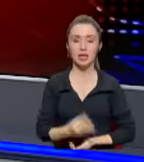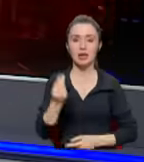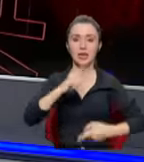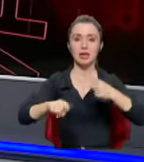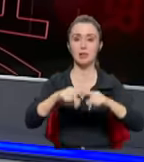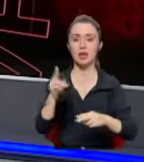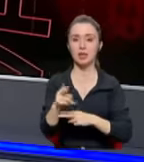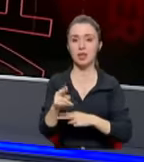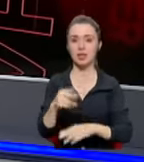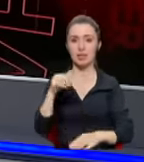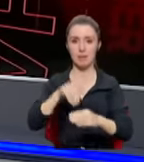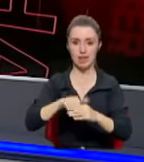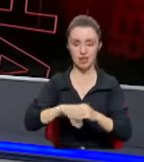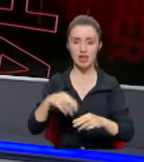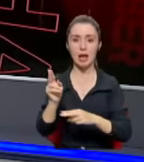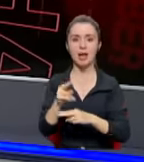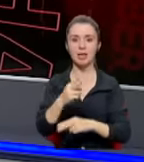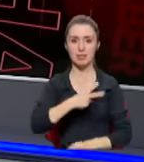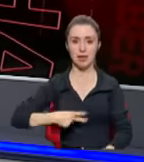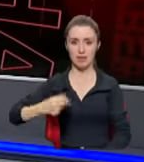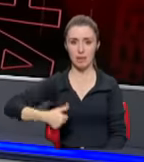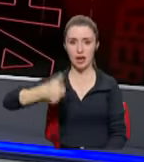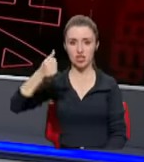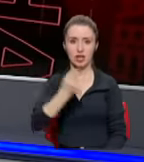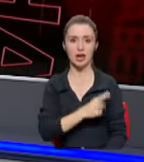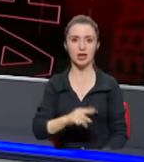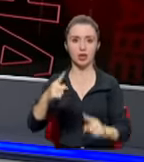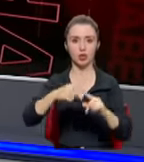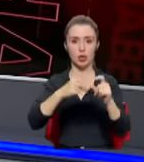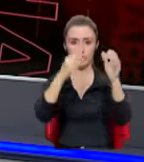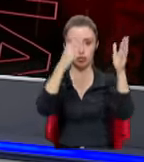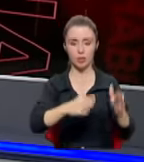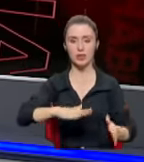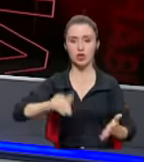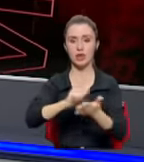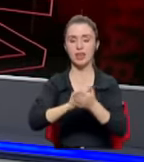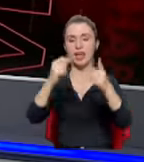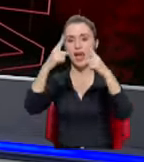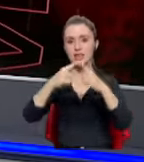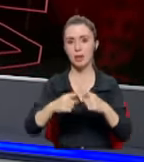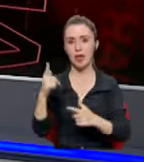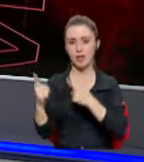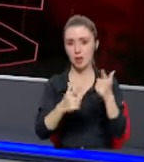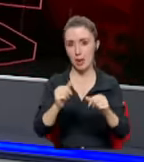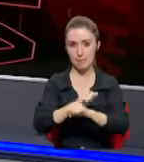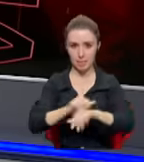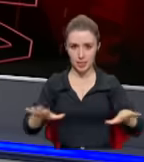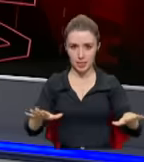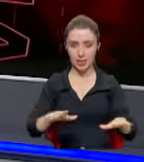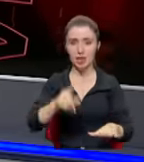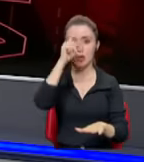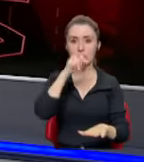Parti Balıkesir milletvekili ve Balıkesir Belediye Başkan Adayı Turhan çömez sosyal medya hesabından bir video paylaştı